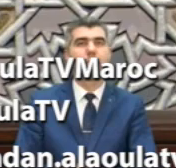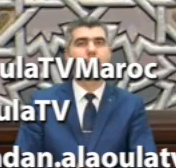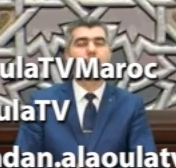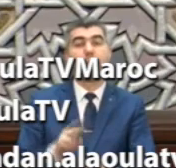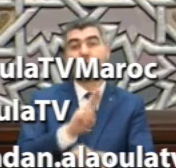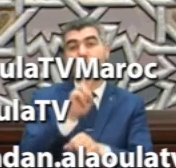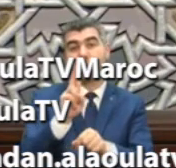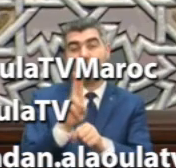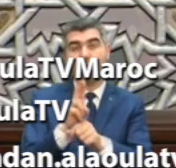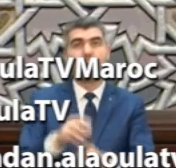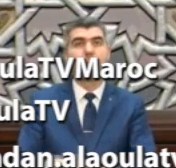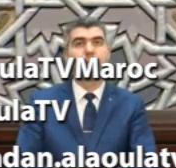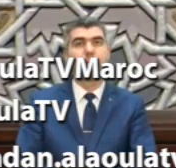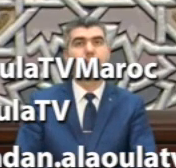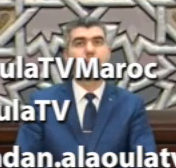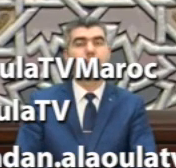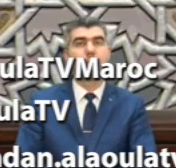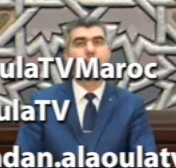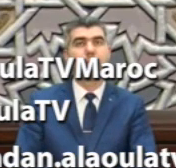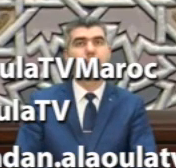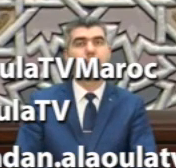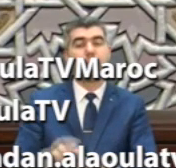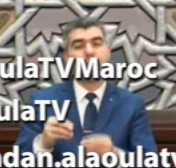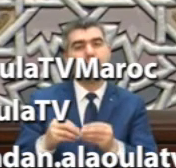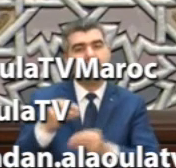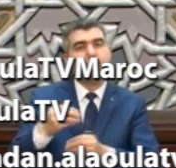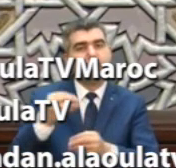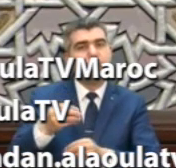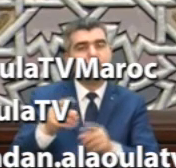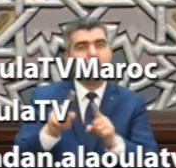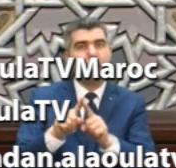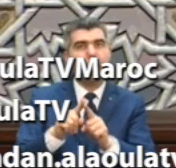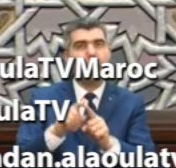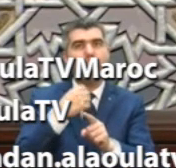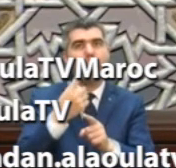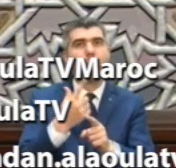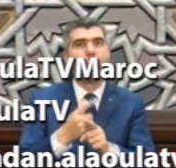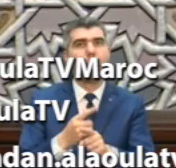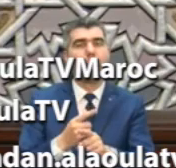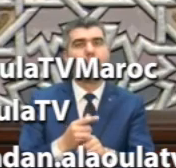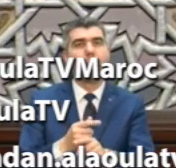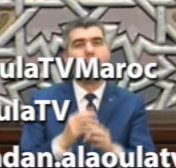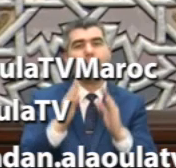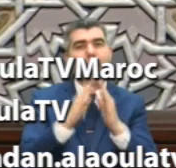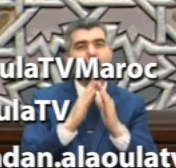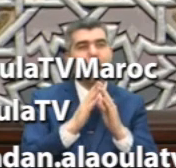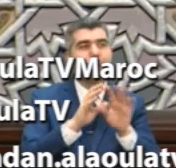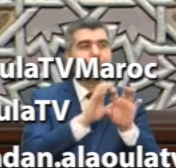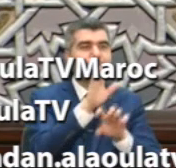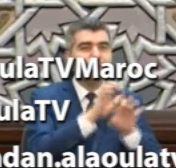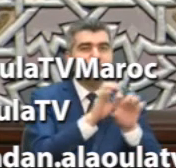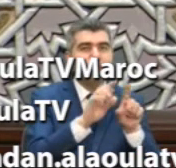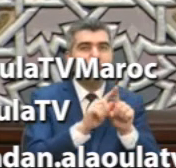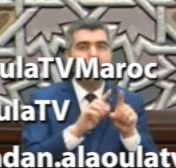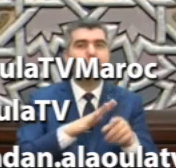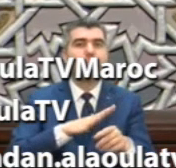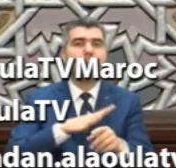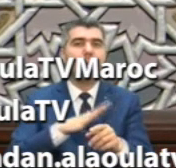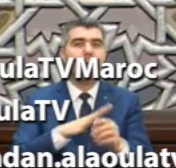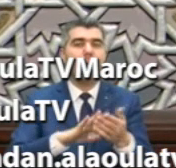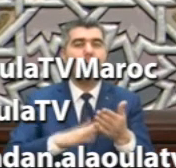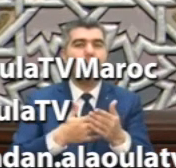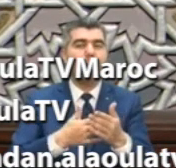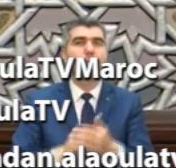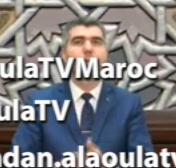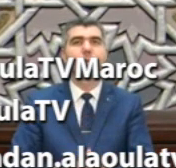سؤال اخر عن تعثر برامج القضاء على دور الصفيح بعده مدن للسيدات والساده